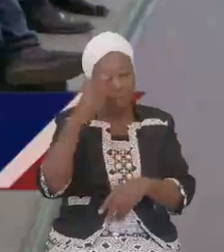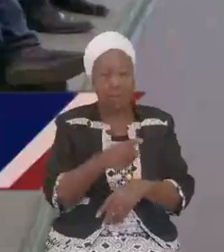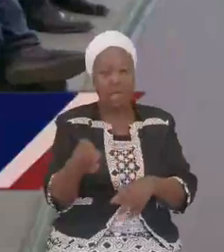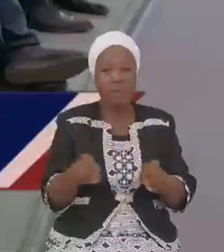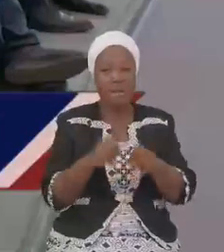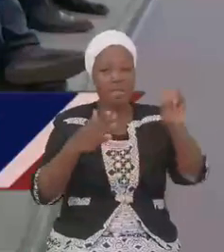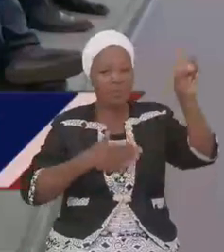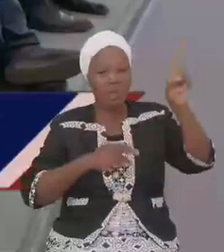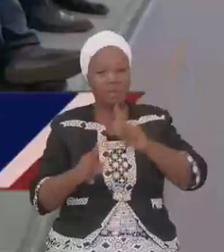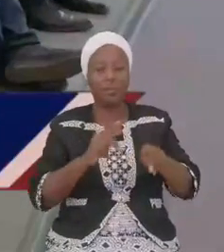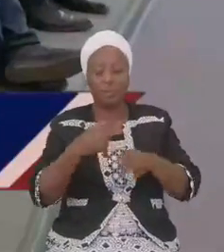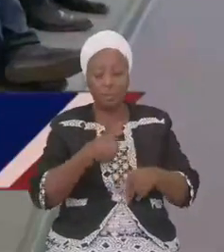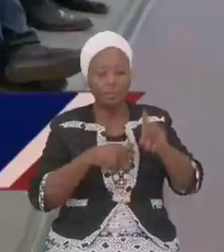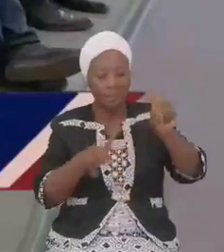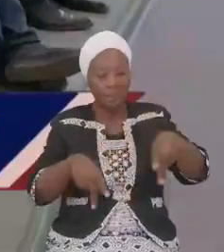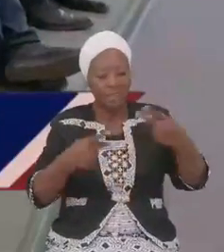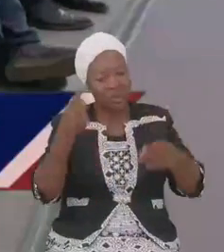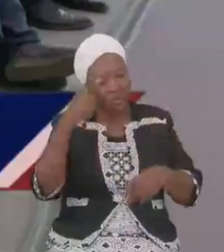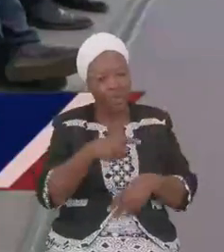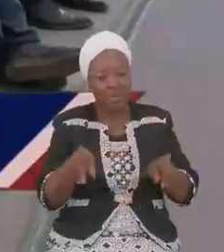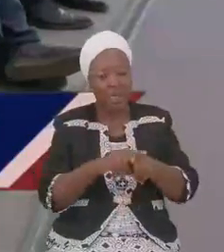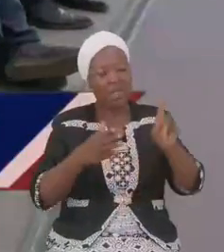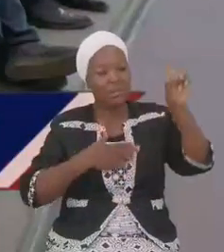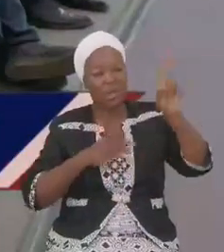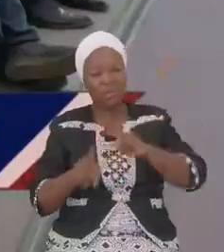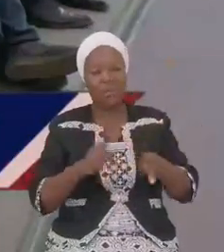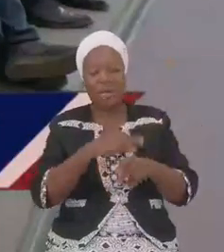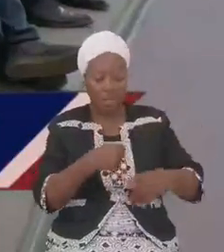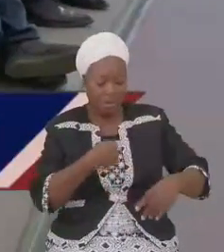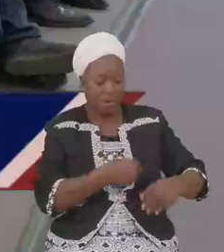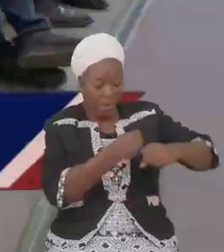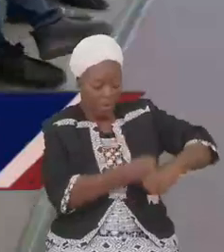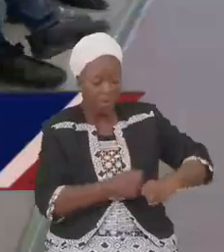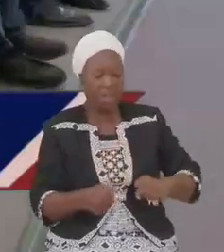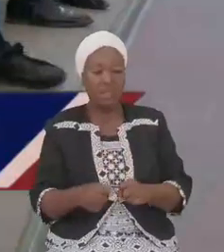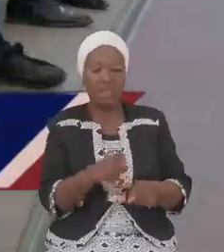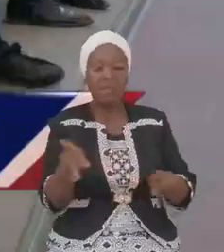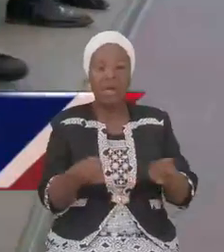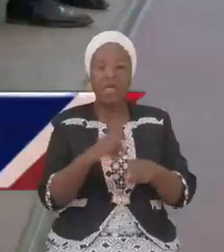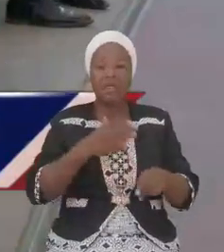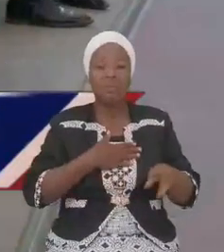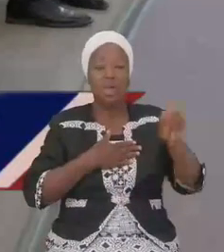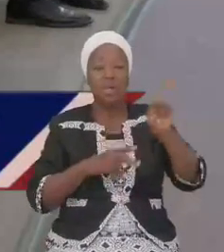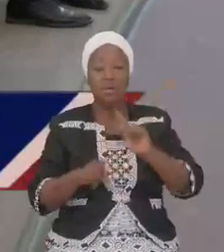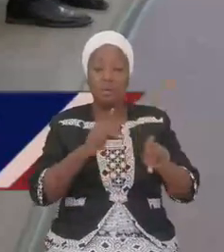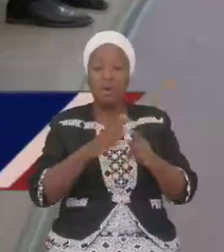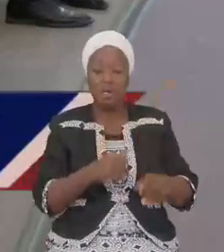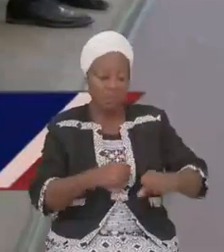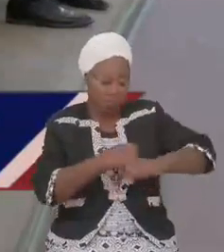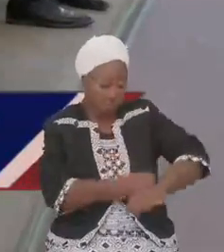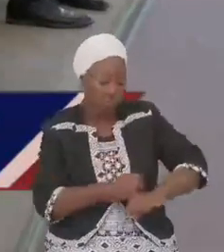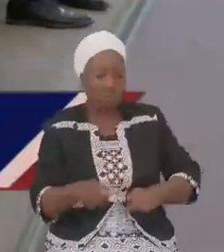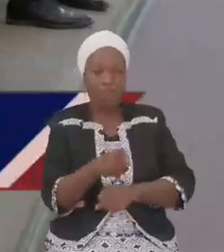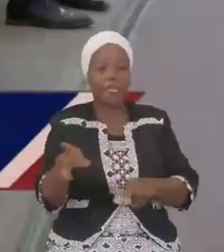vais pourvoir leurs besoins. Je vais les protéger comme mon peuple. Je vais les guider, les protéger,